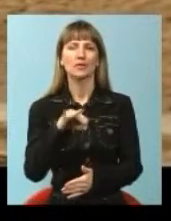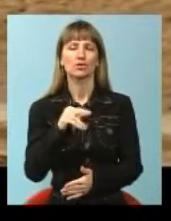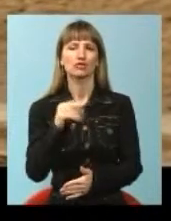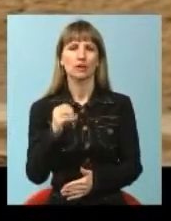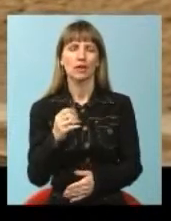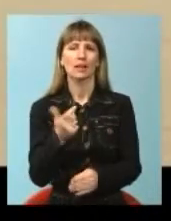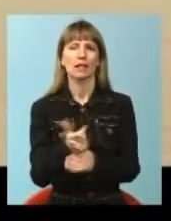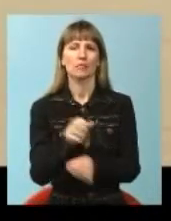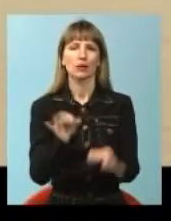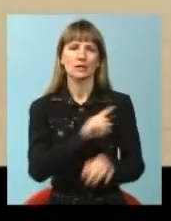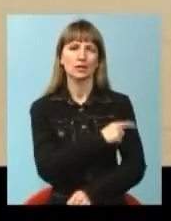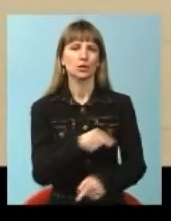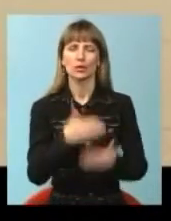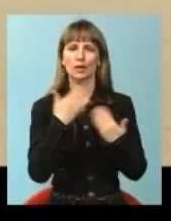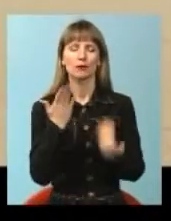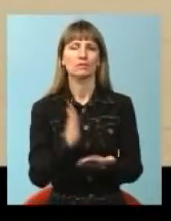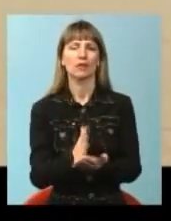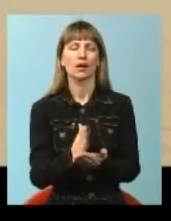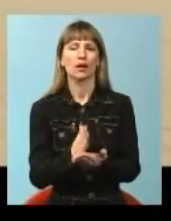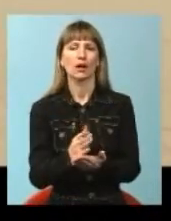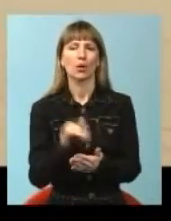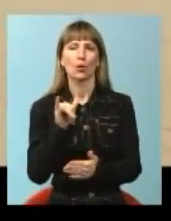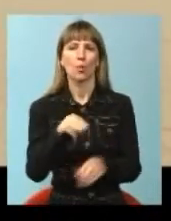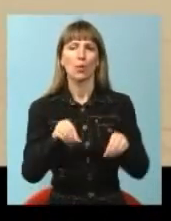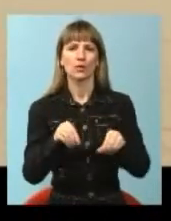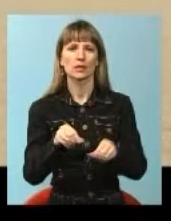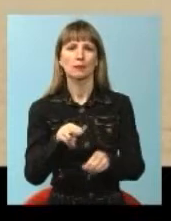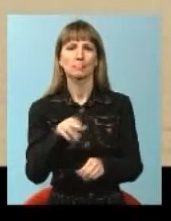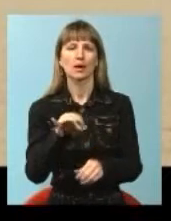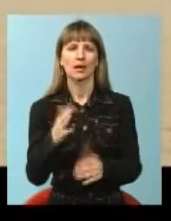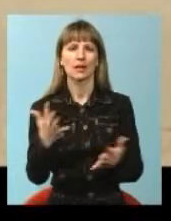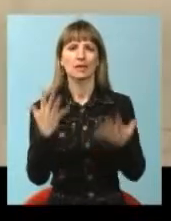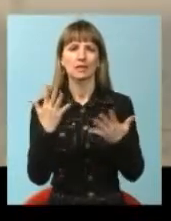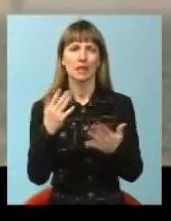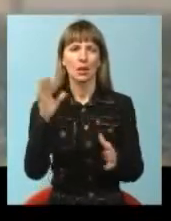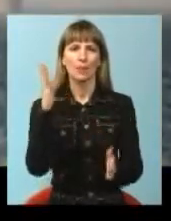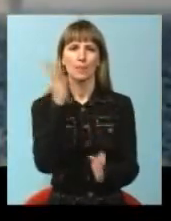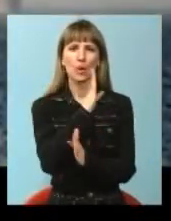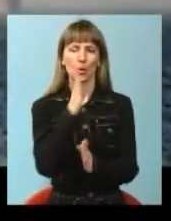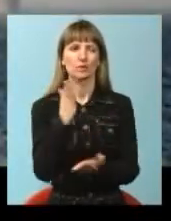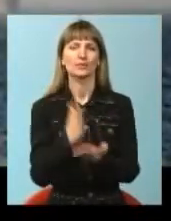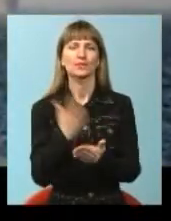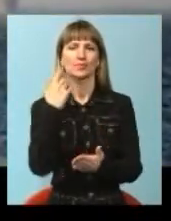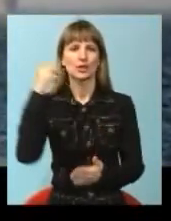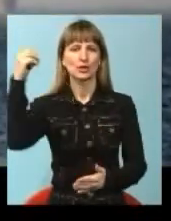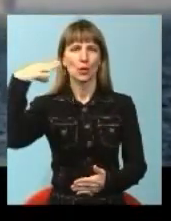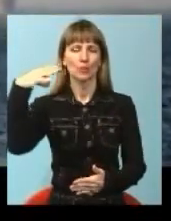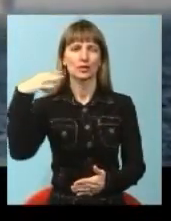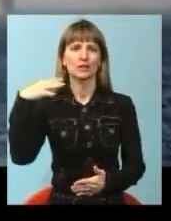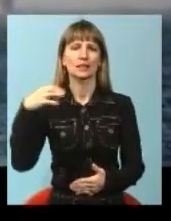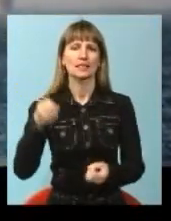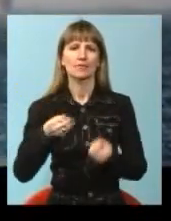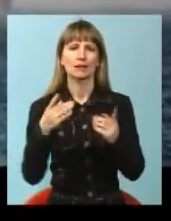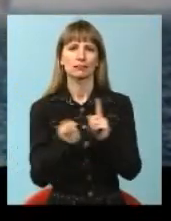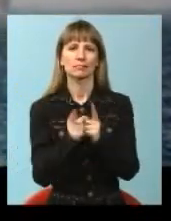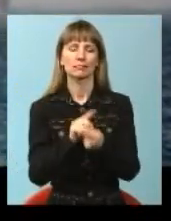сил тут немає. Відбувається воно переважно у пустелях при ясній погоді. Утворюється міраж, коли сонячне світло